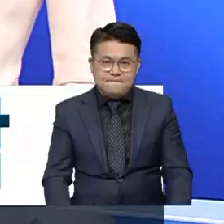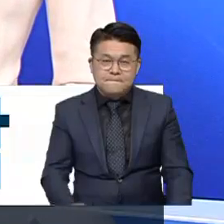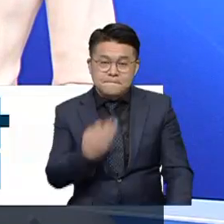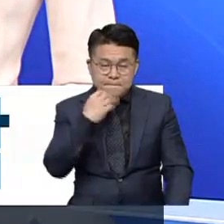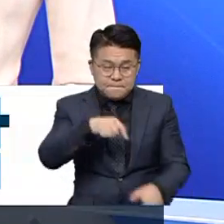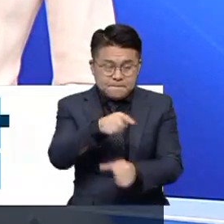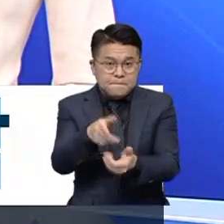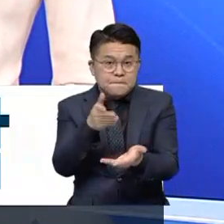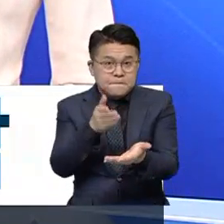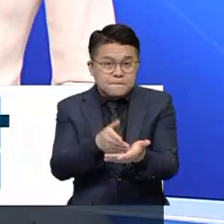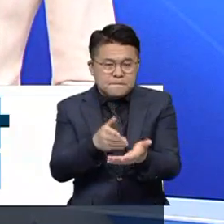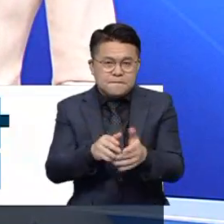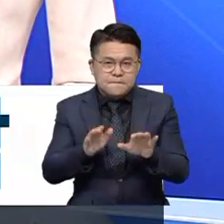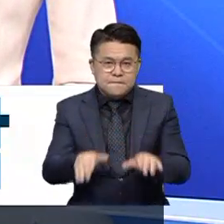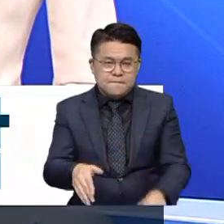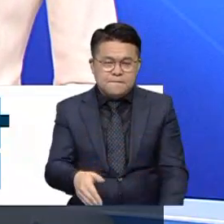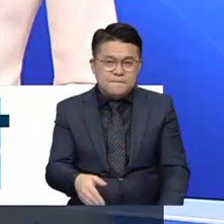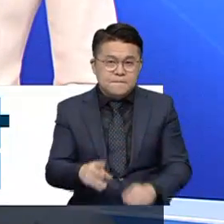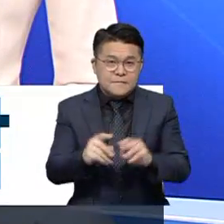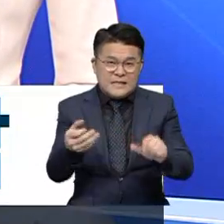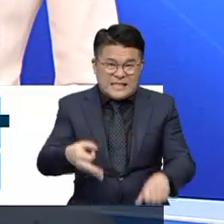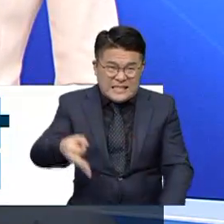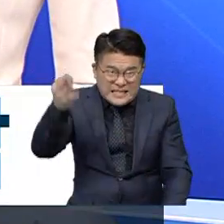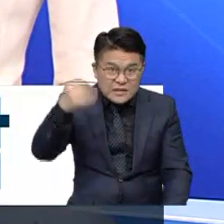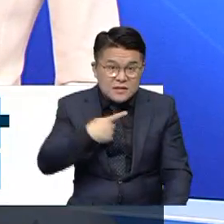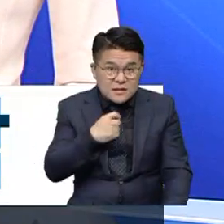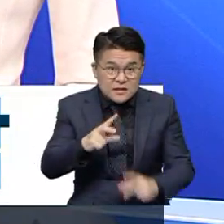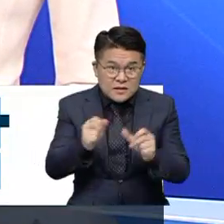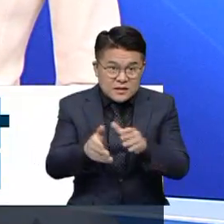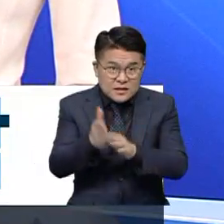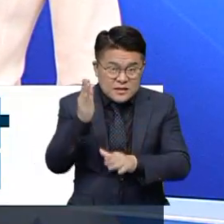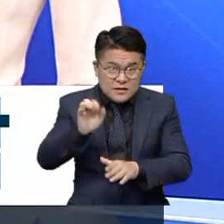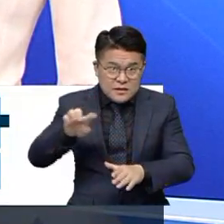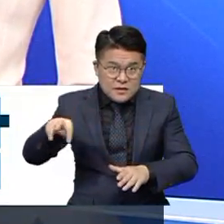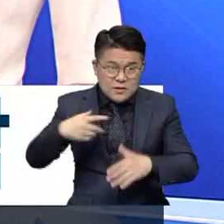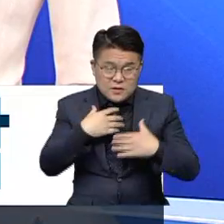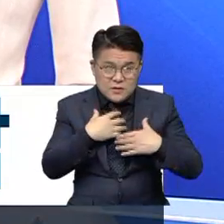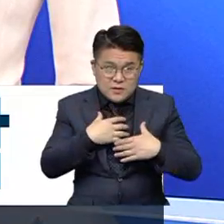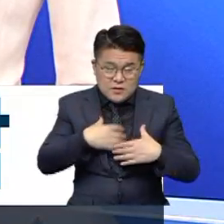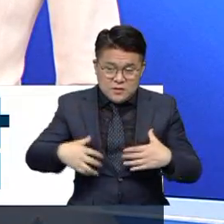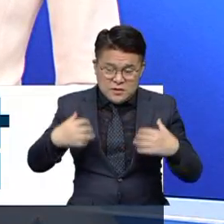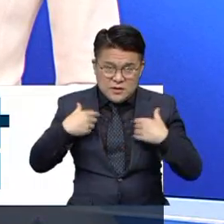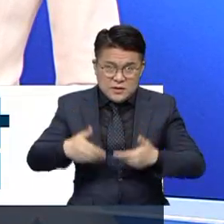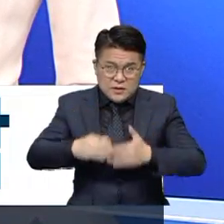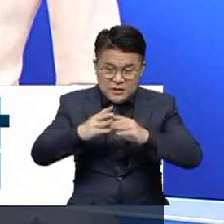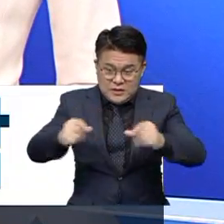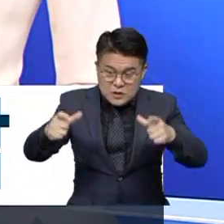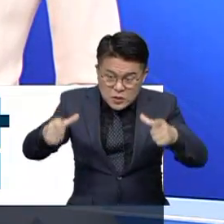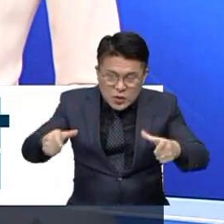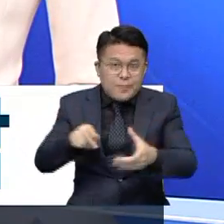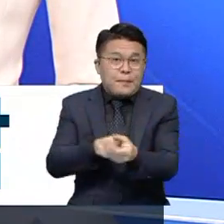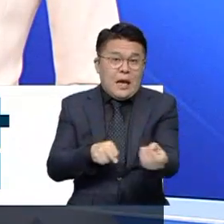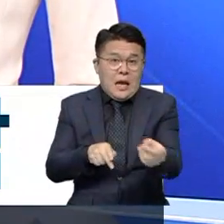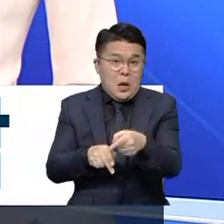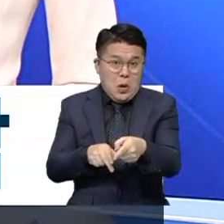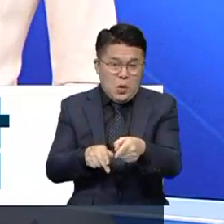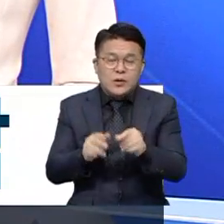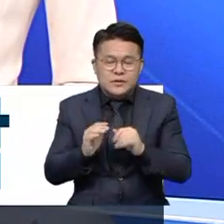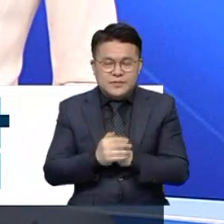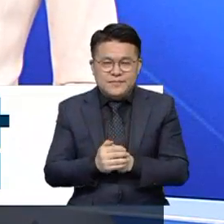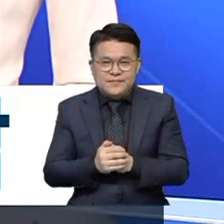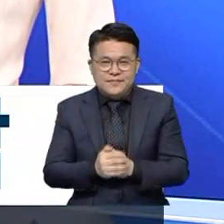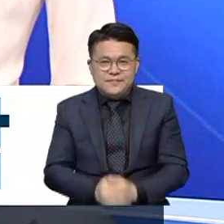네, 수도권 소식입니다. 네, 금싸라기 땅으로 불리던 성남시 판교구청 건립 예정 부지가 매각됐다는 소식을